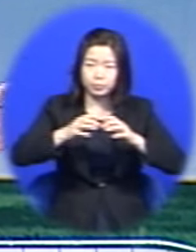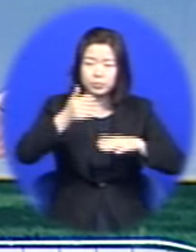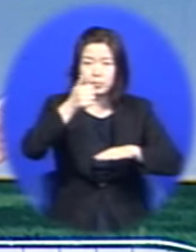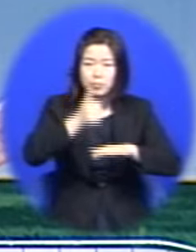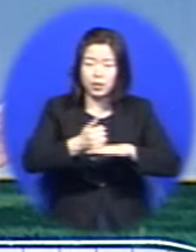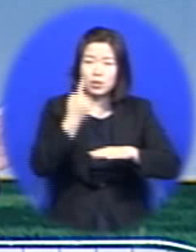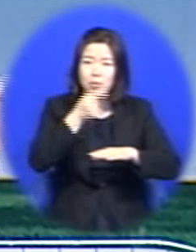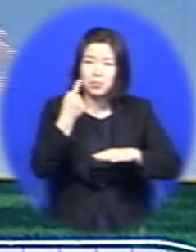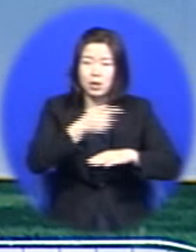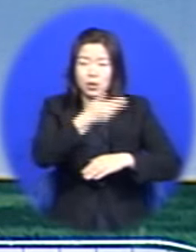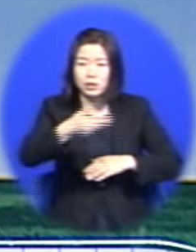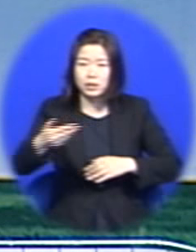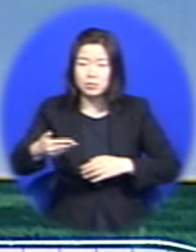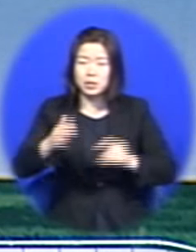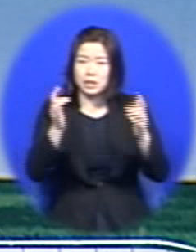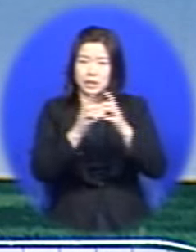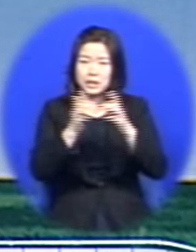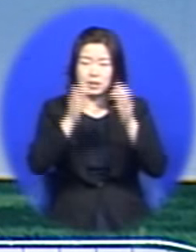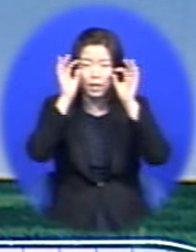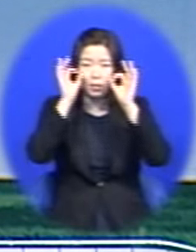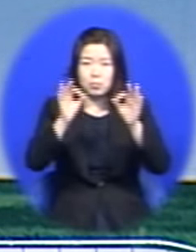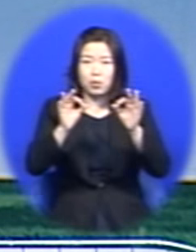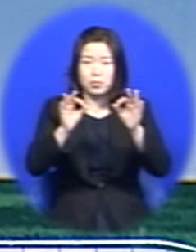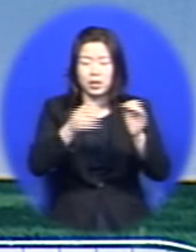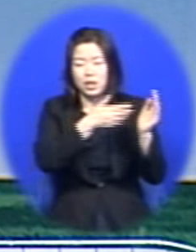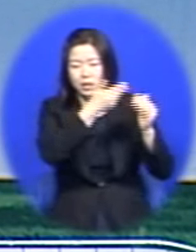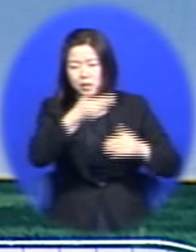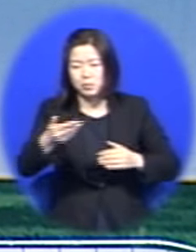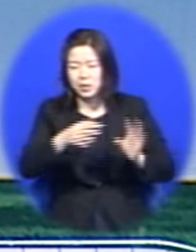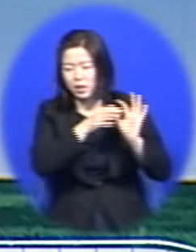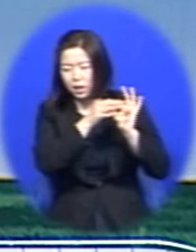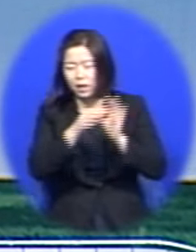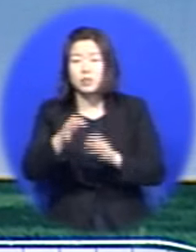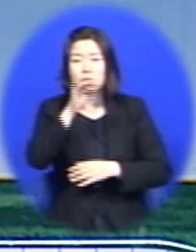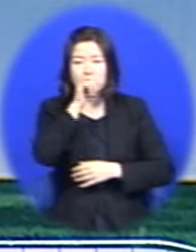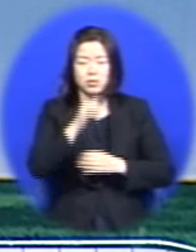흐름은요, 인터넷에 보면 흐름이 여전히 있어요.